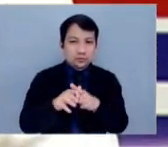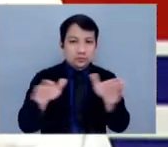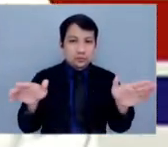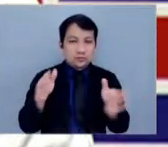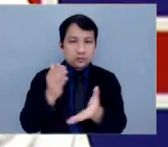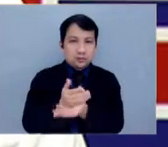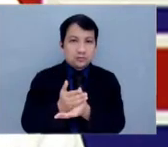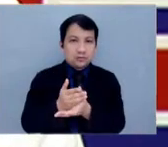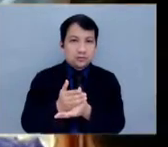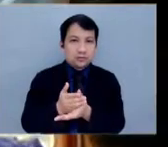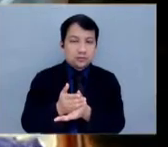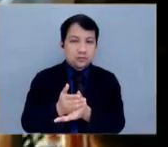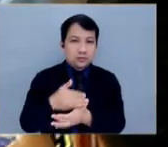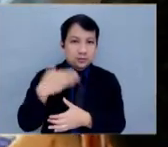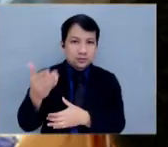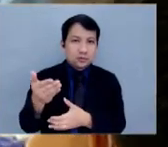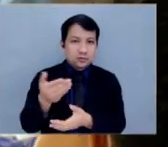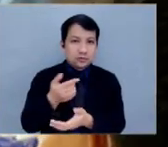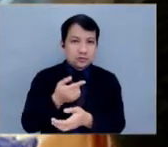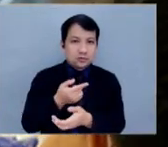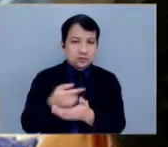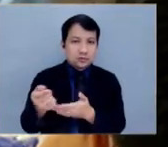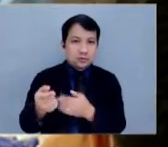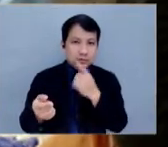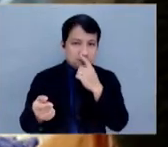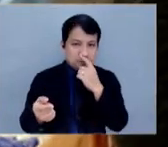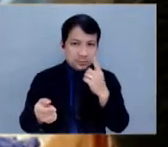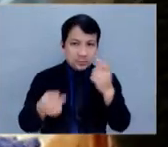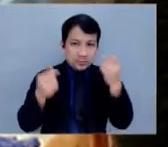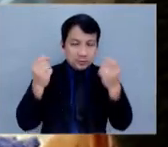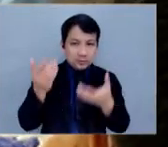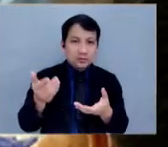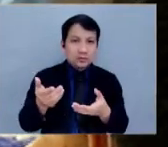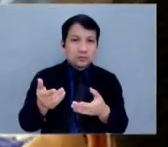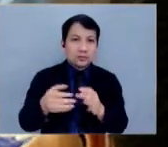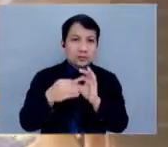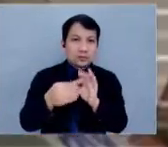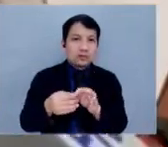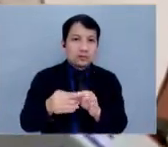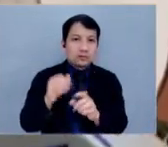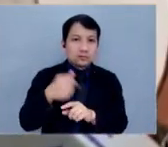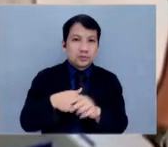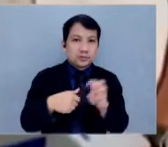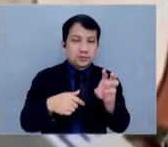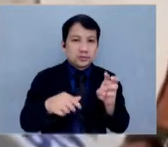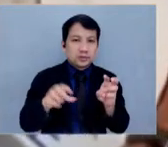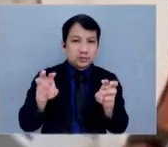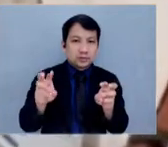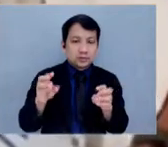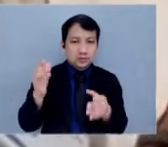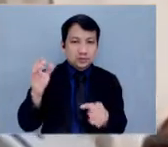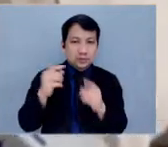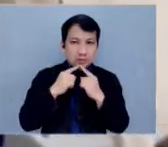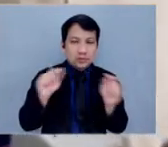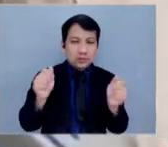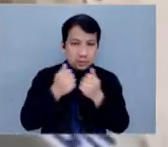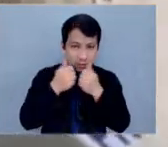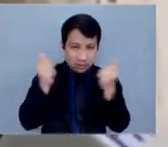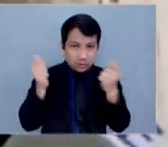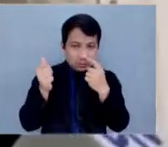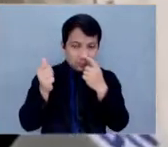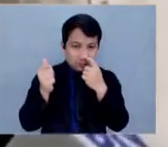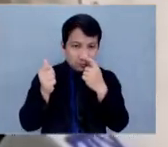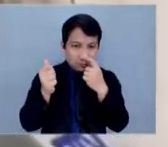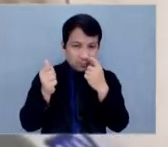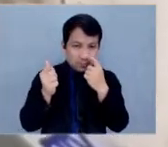simula sa darating na Lunes. Ang kilos protestang yan sa April 15 at 16 ang sagot nila sa huling anunsyo ni Pangulong Bongbong Marcos na wala